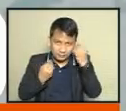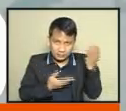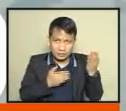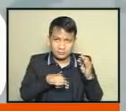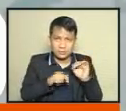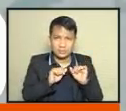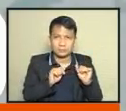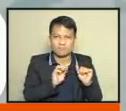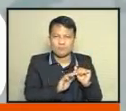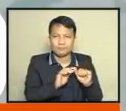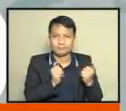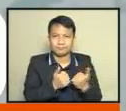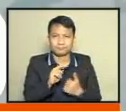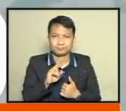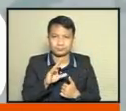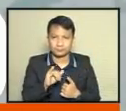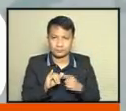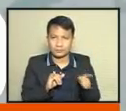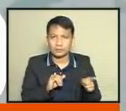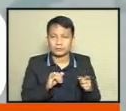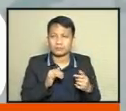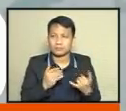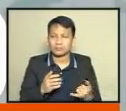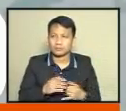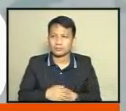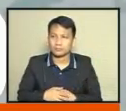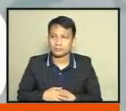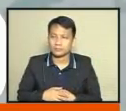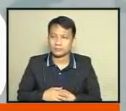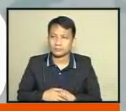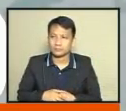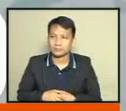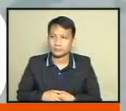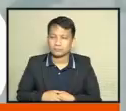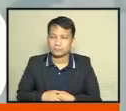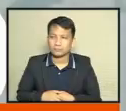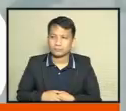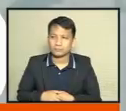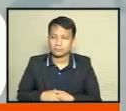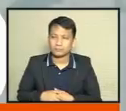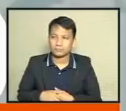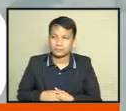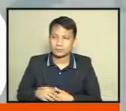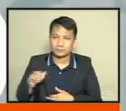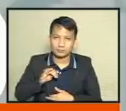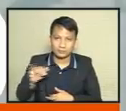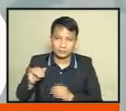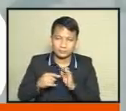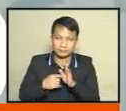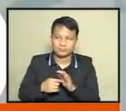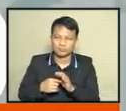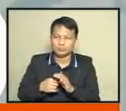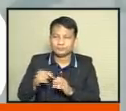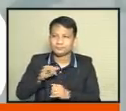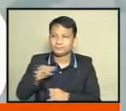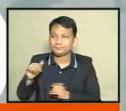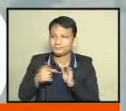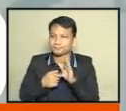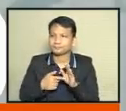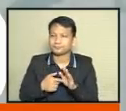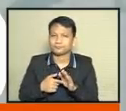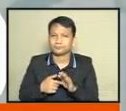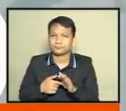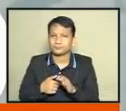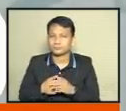inyong kalagayan sa inyong pong agency dyan? Tinawag na po kahapon, tapos nag-cancel po ako dito ng